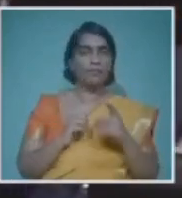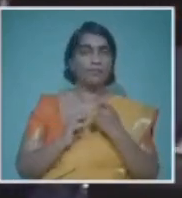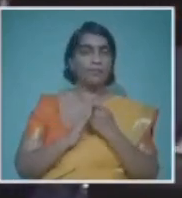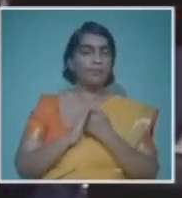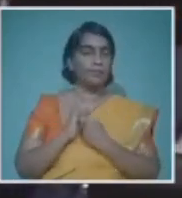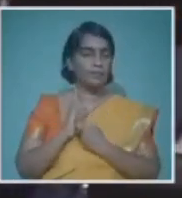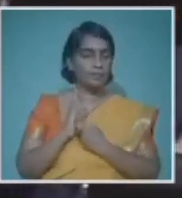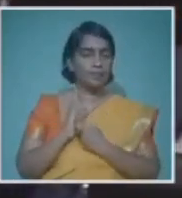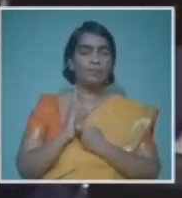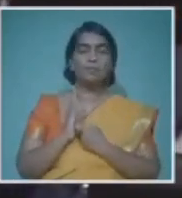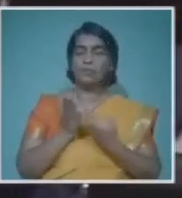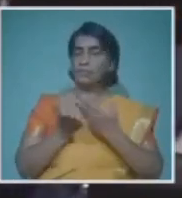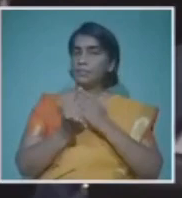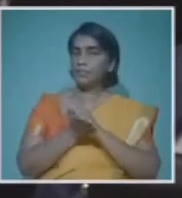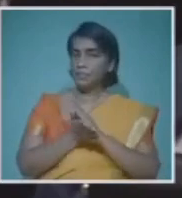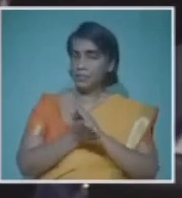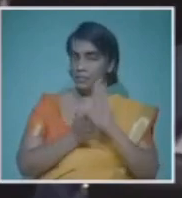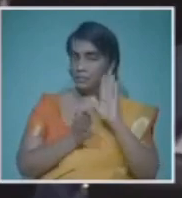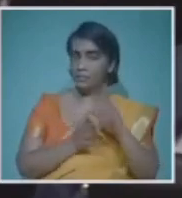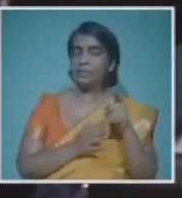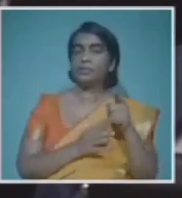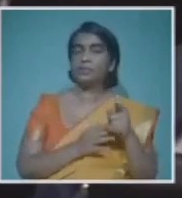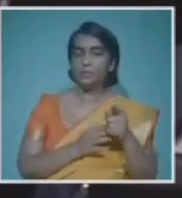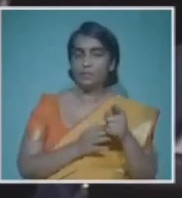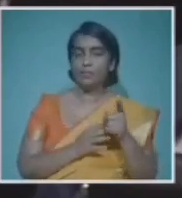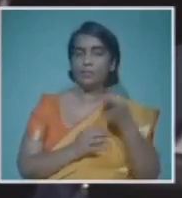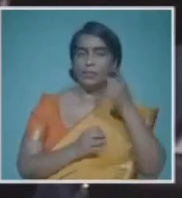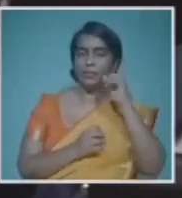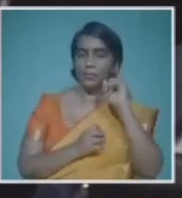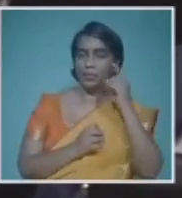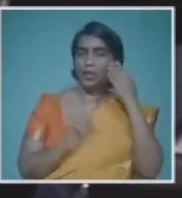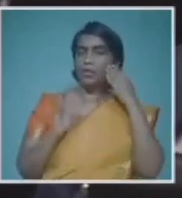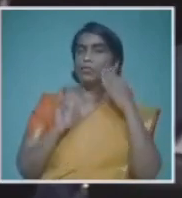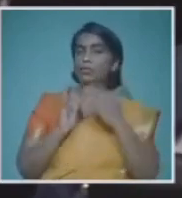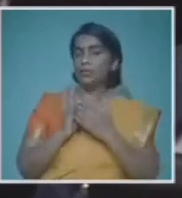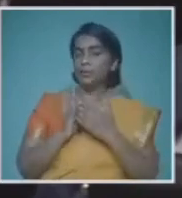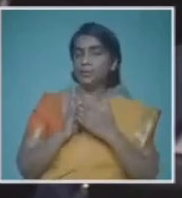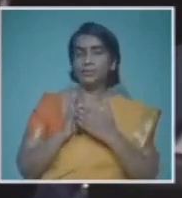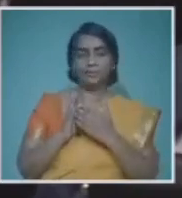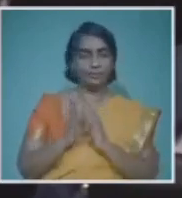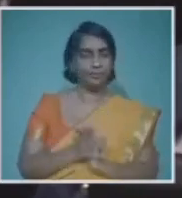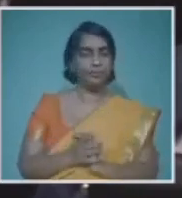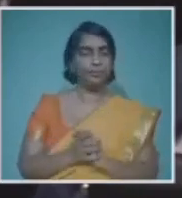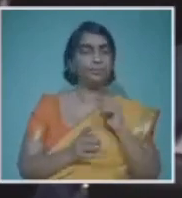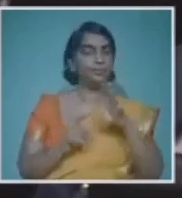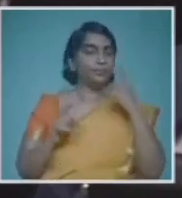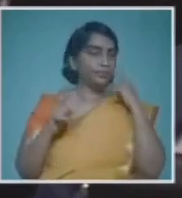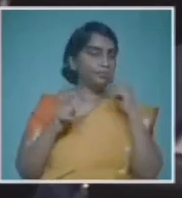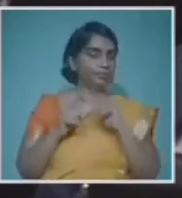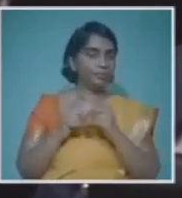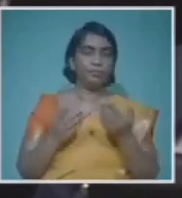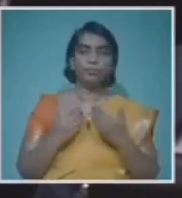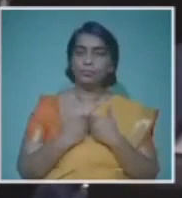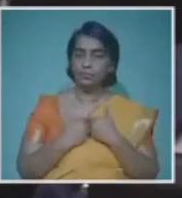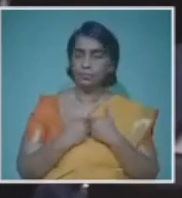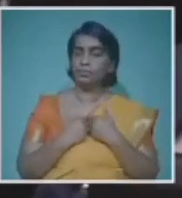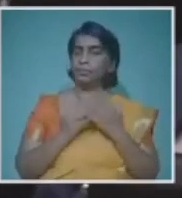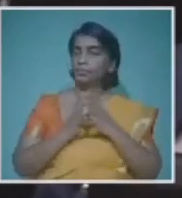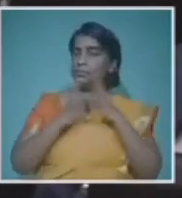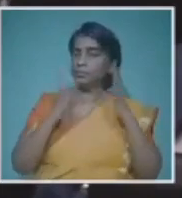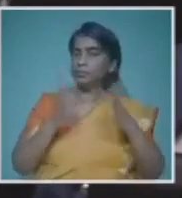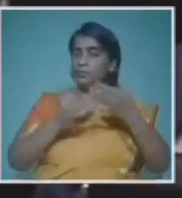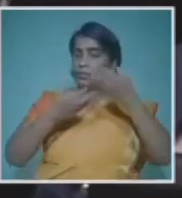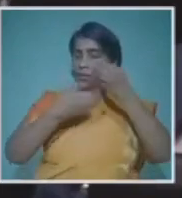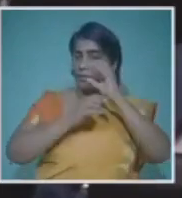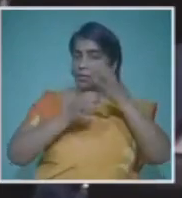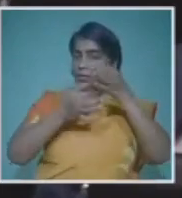නීතියේ යුක්තිය ඉටු කිරීමෙහි තිබෙන ප්‍රමාදය පිළිබඳව කාරණය. මේ සම්බන්ධව අපි ඉතාමත්ම